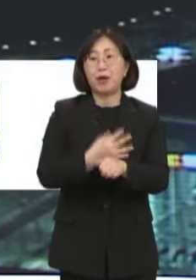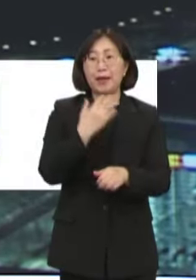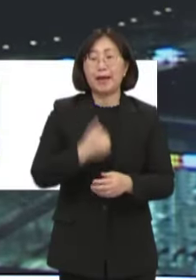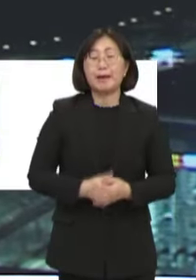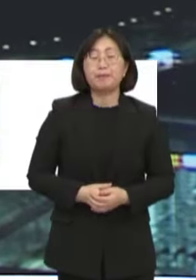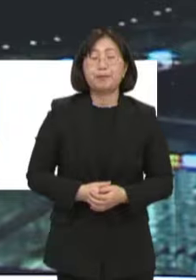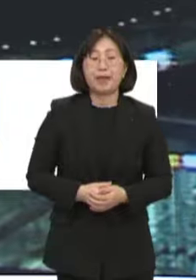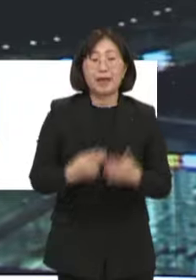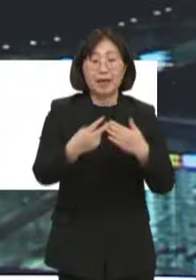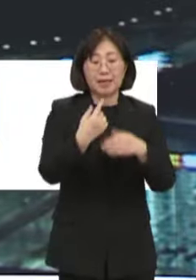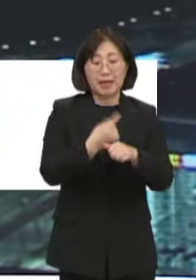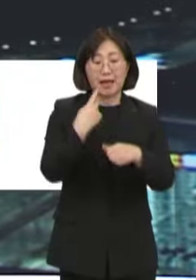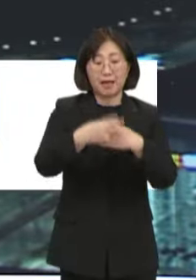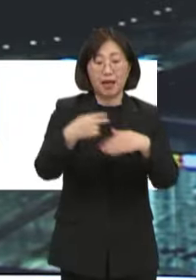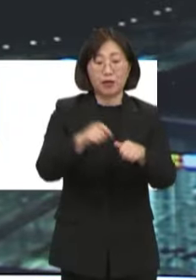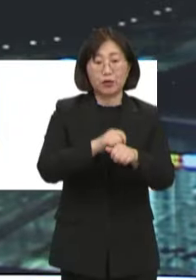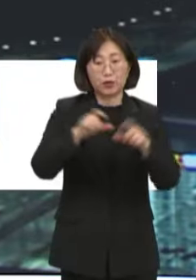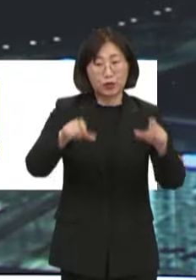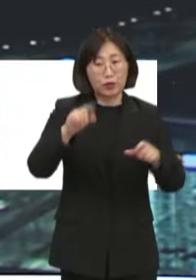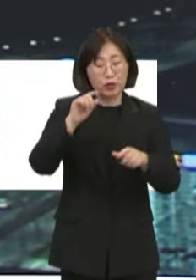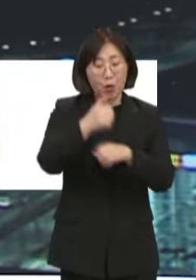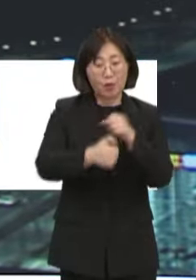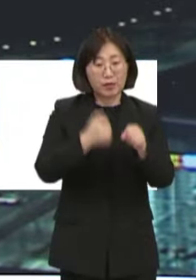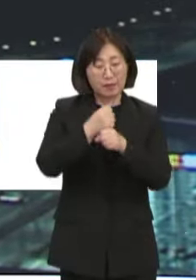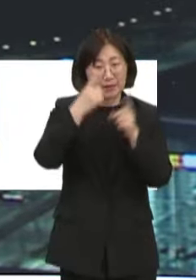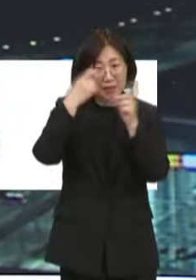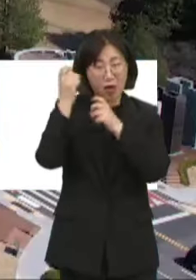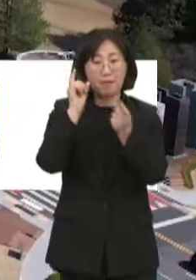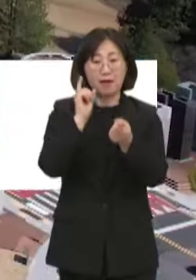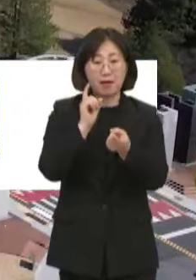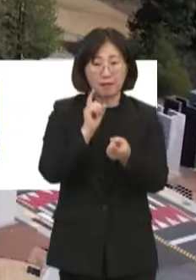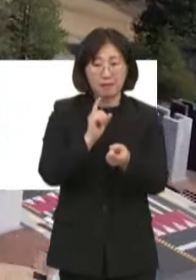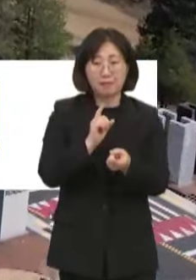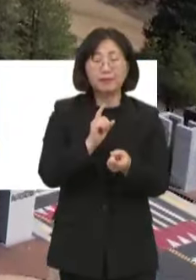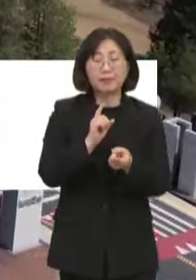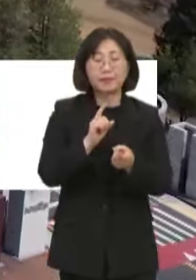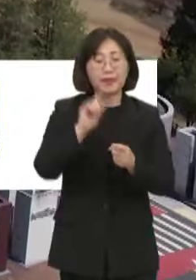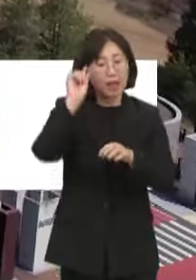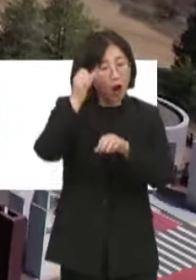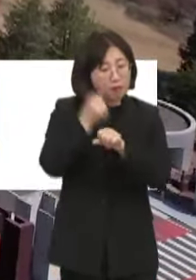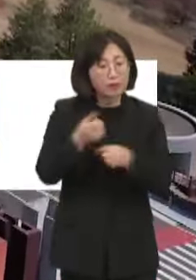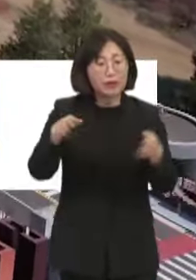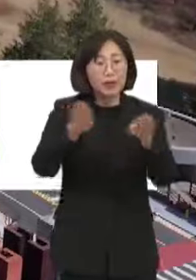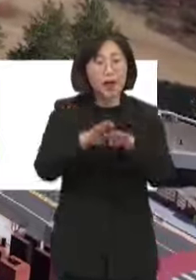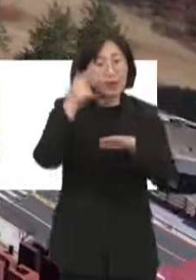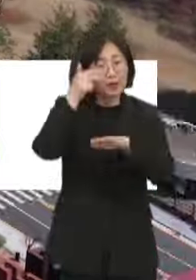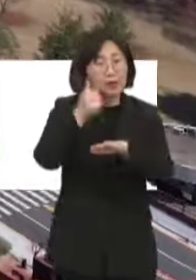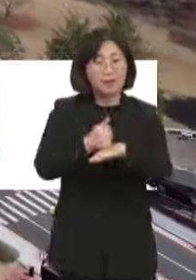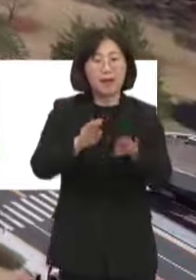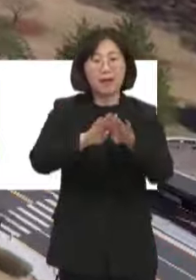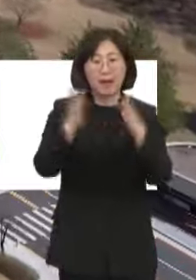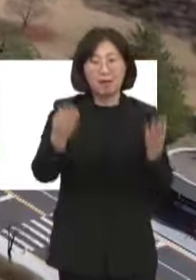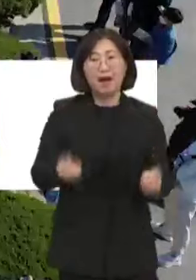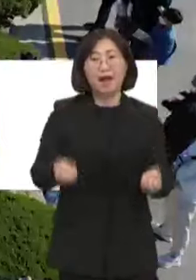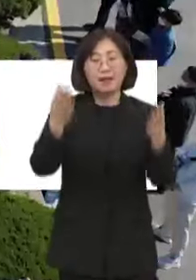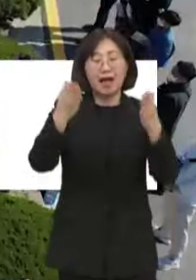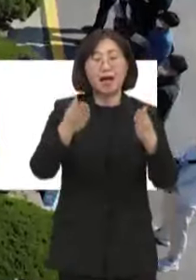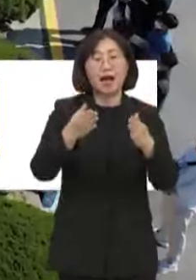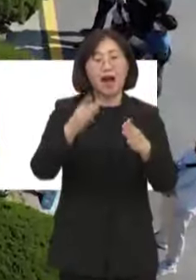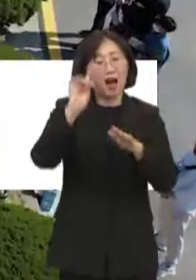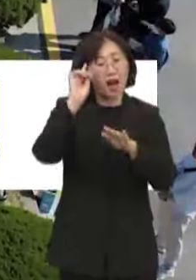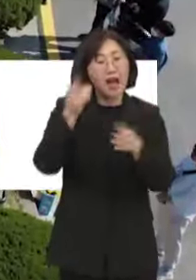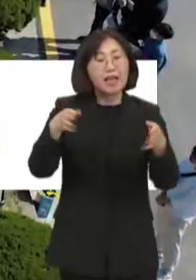지난해 대덕 연구개발특구 50주년을 맞아 마련된 정부 출연 연구기관 주말 개방 행사가 올해 확대